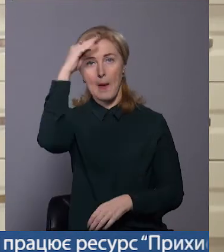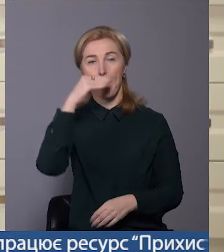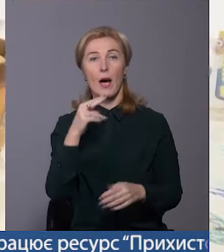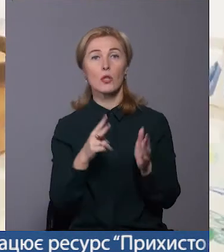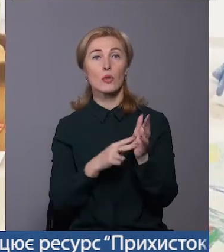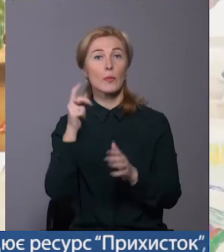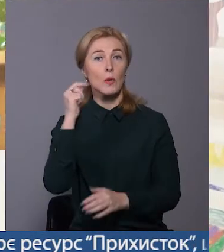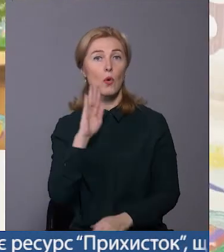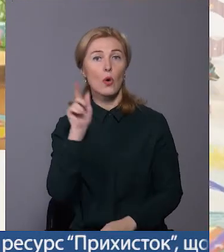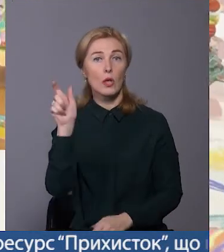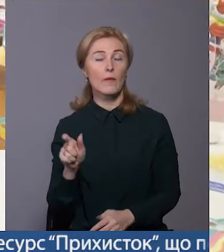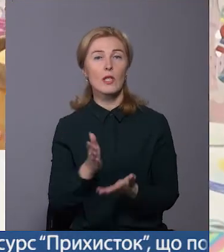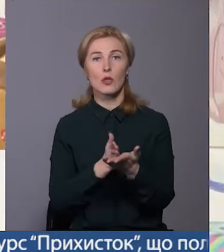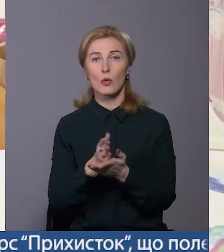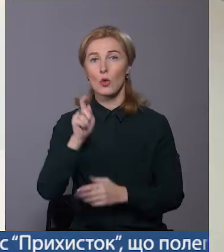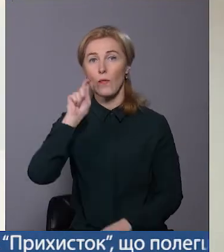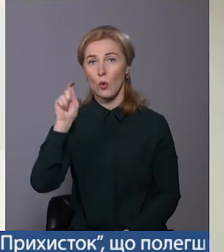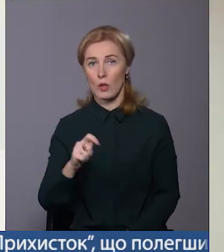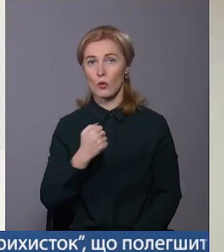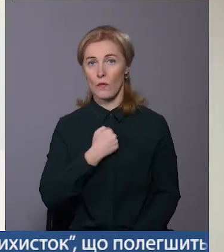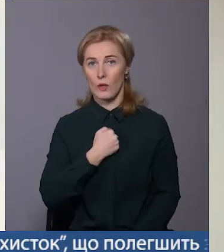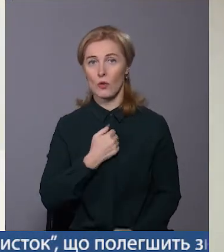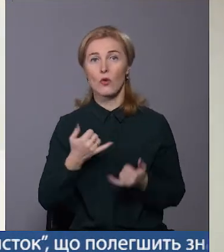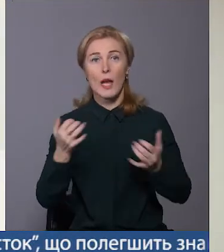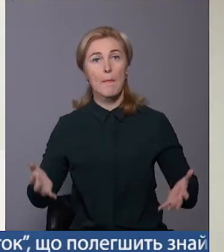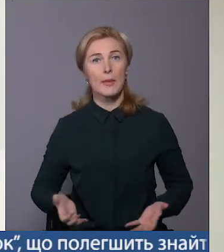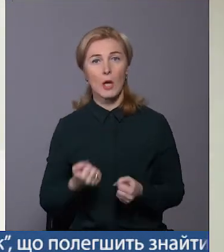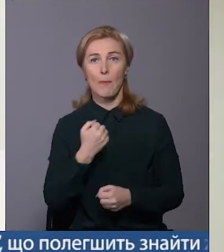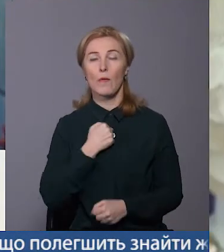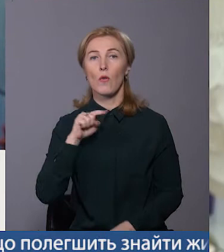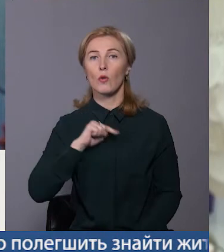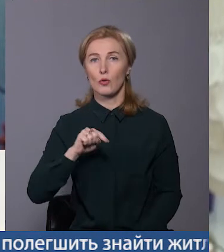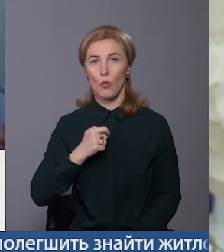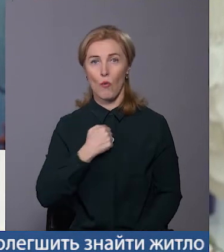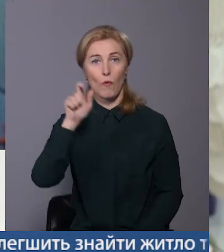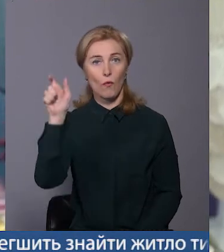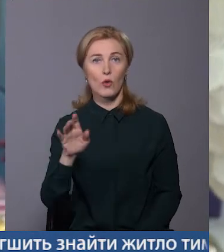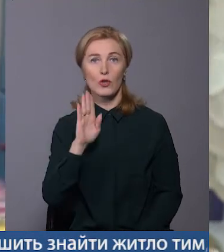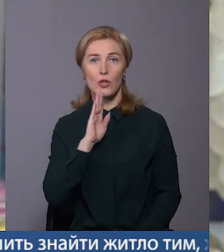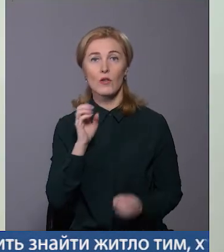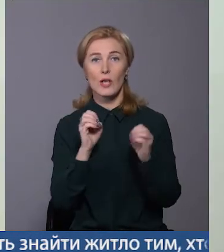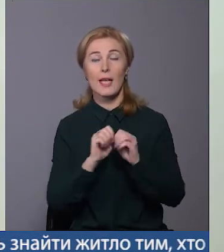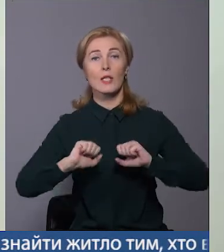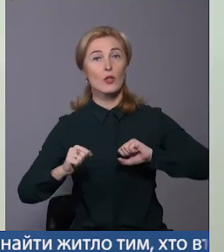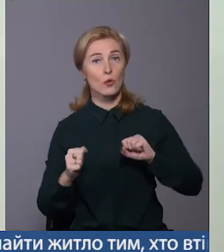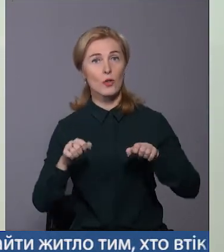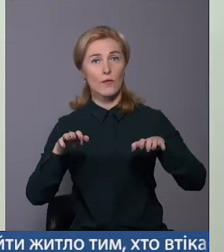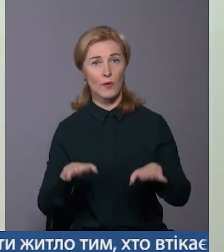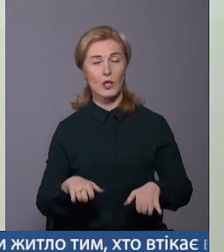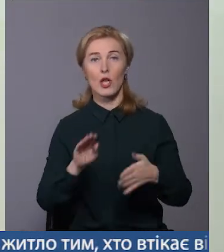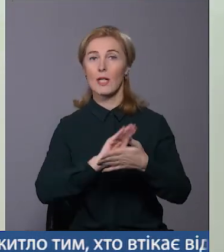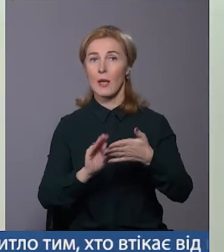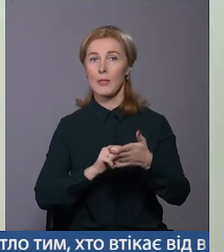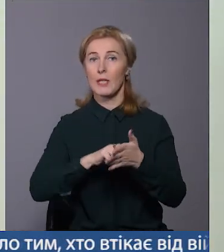семирічної Арінки служить в українському війську, тож задля підтримки бойового духу воїнів дівчинка і 10 її друзів вирішили написати